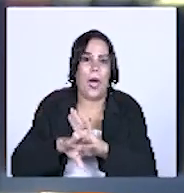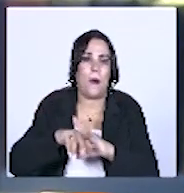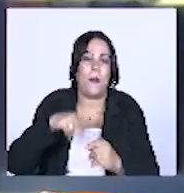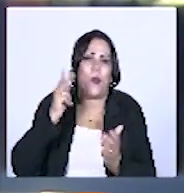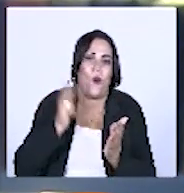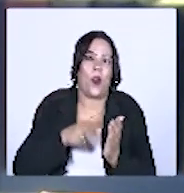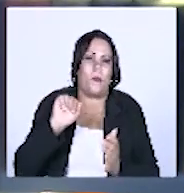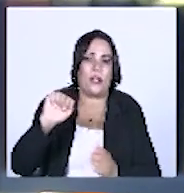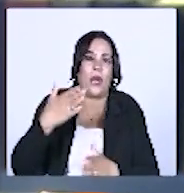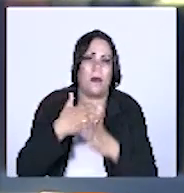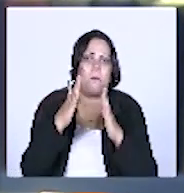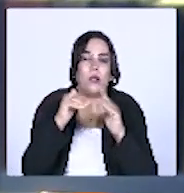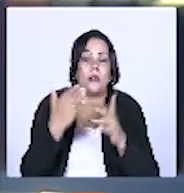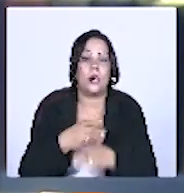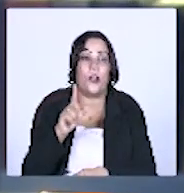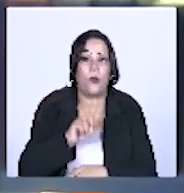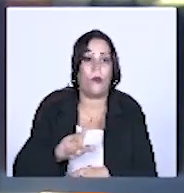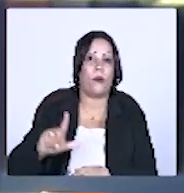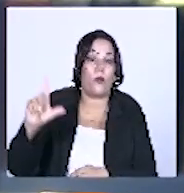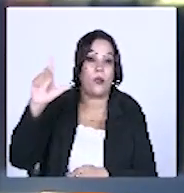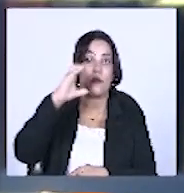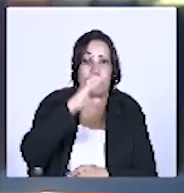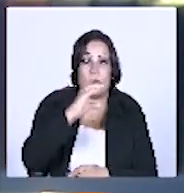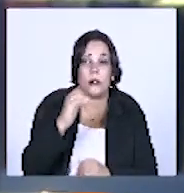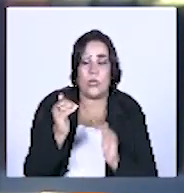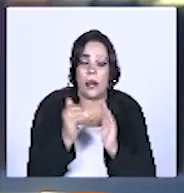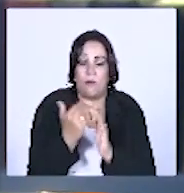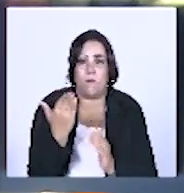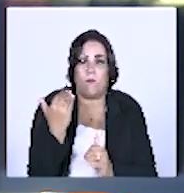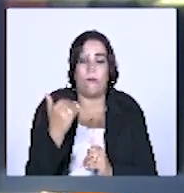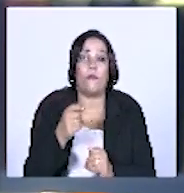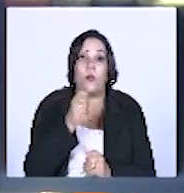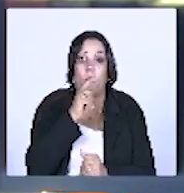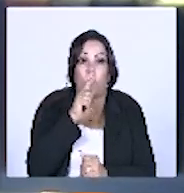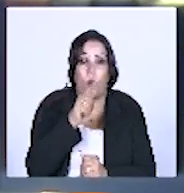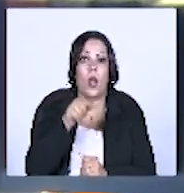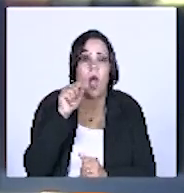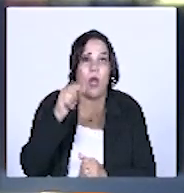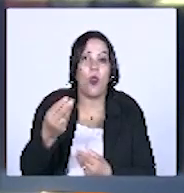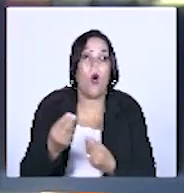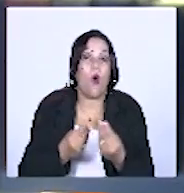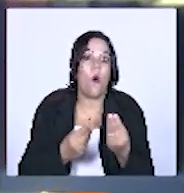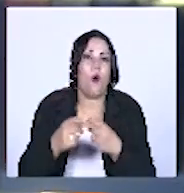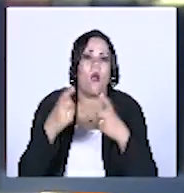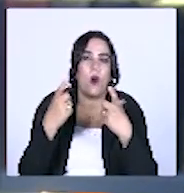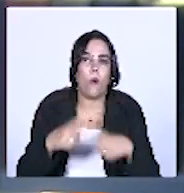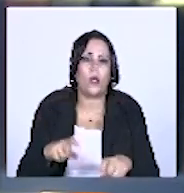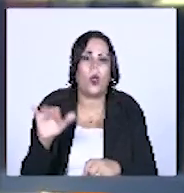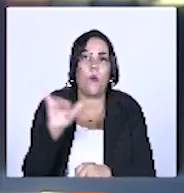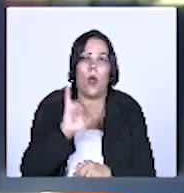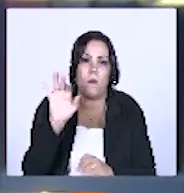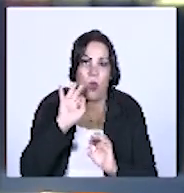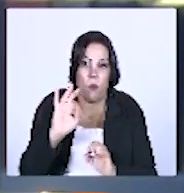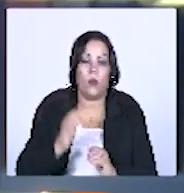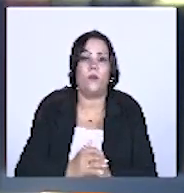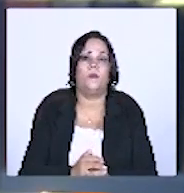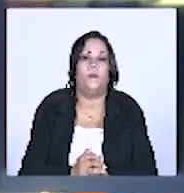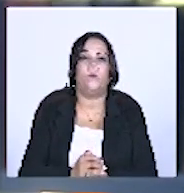القرار الرئيس عبد الفتاح السيسي منذ ايام قال ان الحوار الوطني مهم